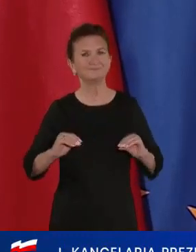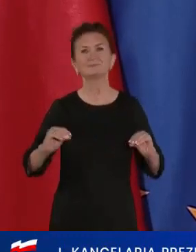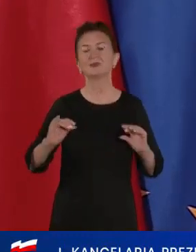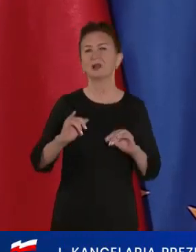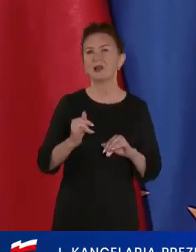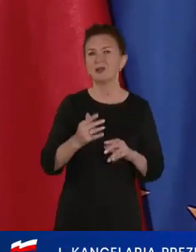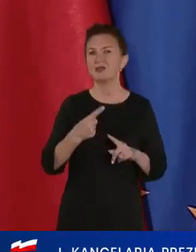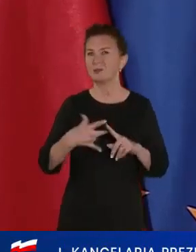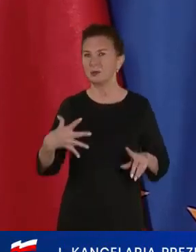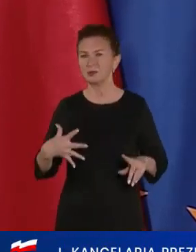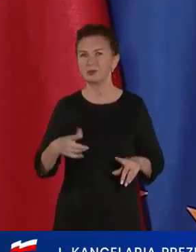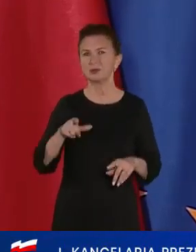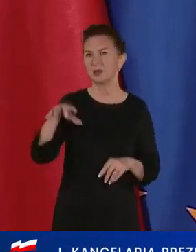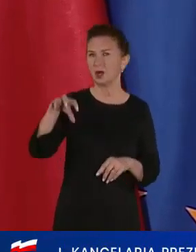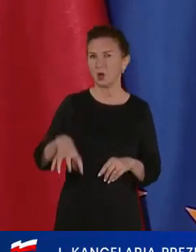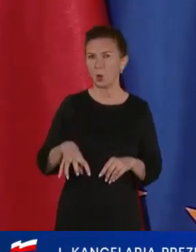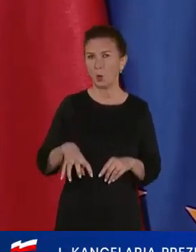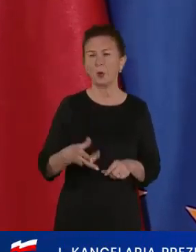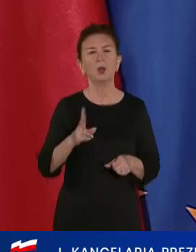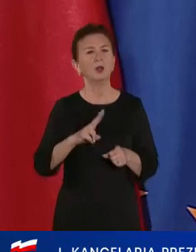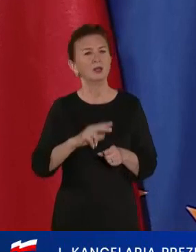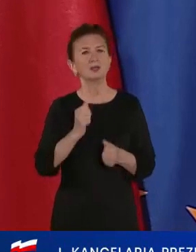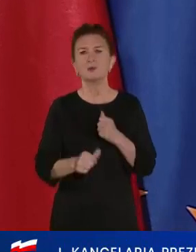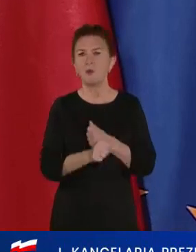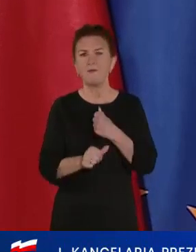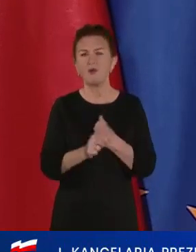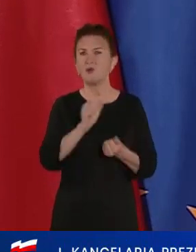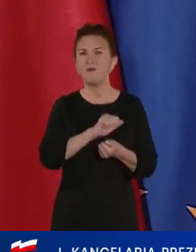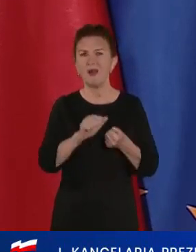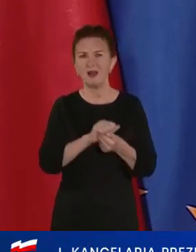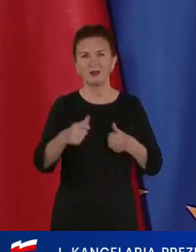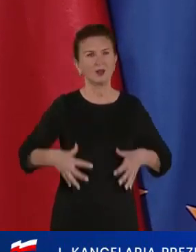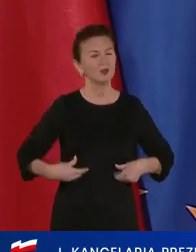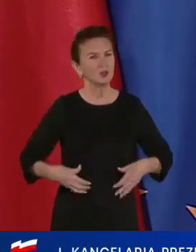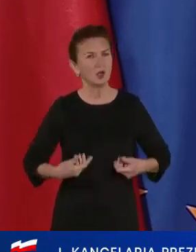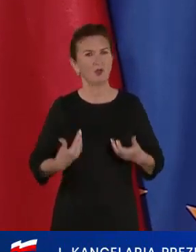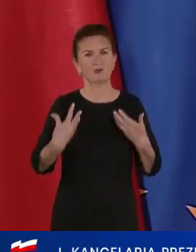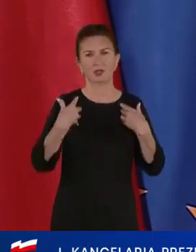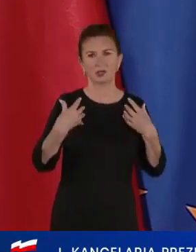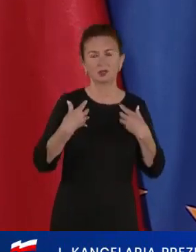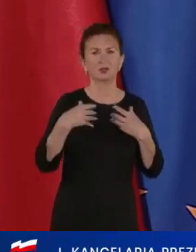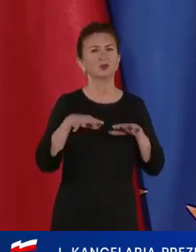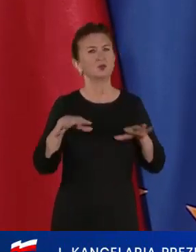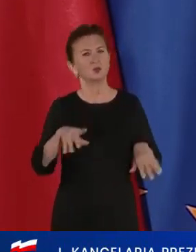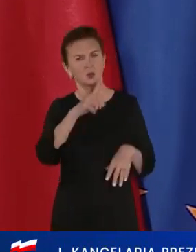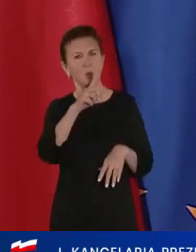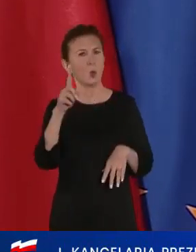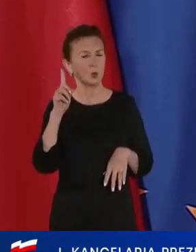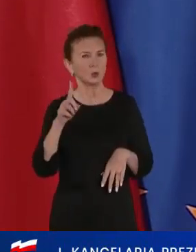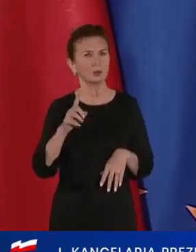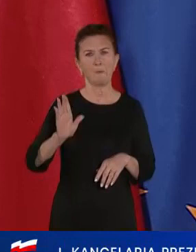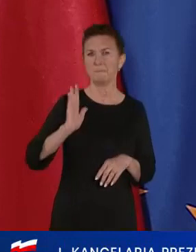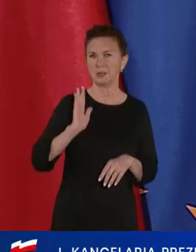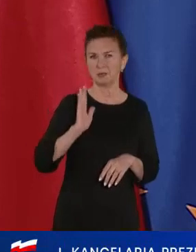branż, które ze względu na walkę o każde ludzkie istnienie, o zdrowie setek tysięcy Polaków, o